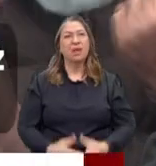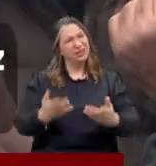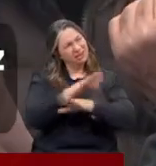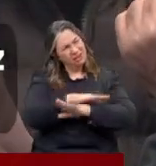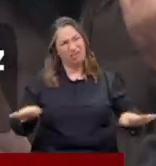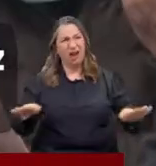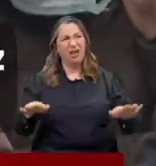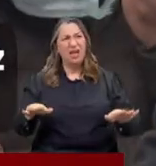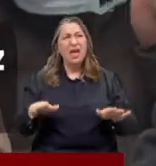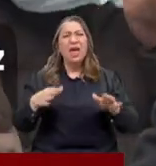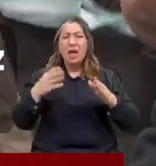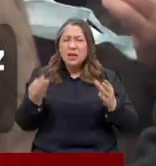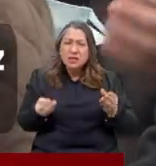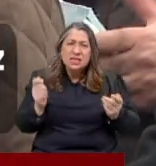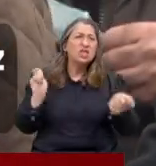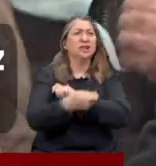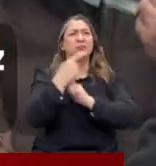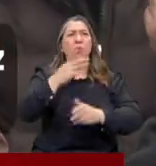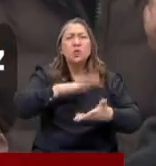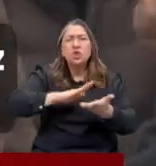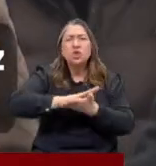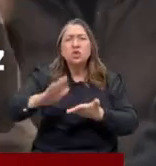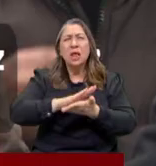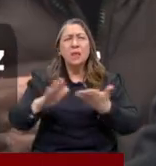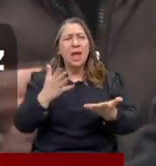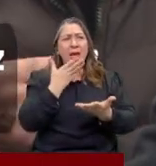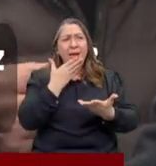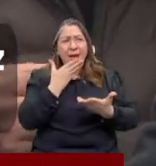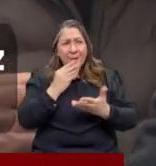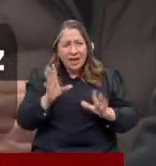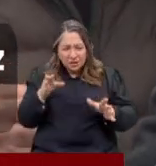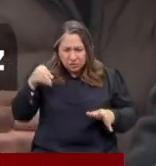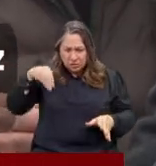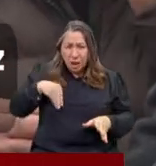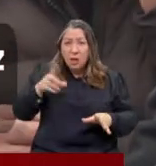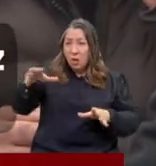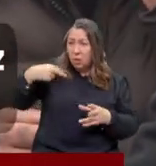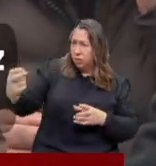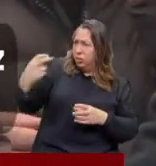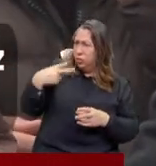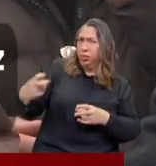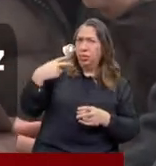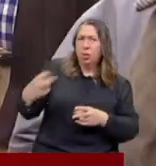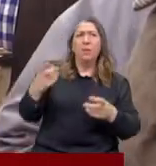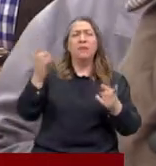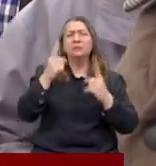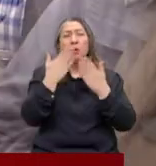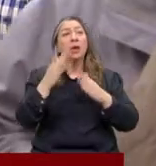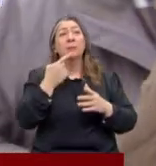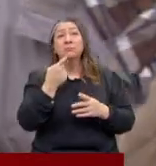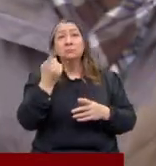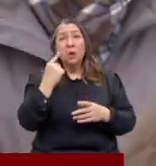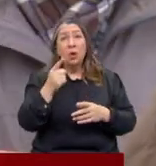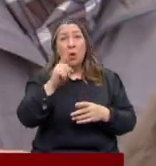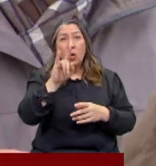yeter. Reform dediğiniz bütün düzenlemeleriniz emeklerin cebine el atmaktan öteye geçemedi. Geçen sene